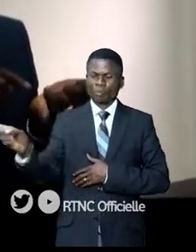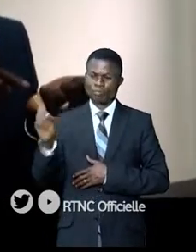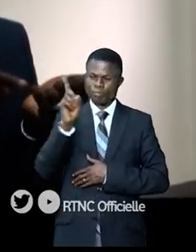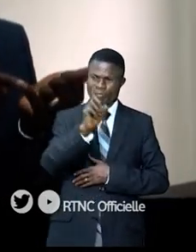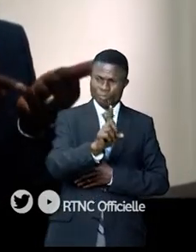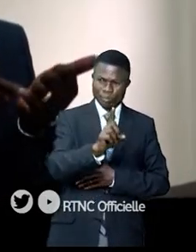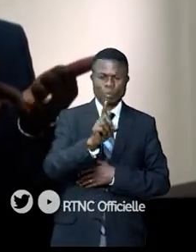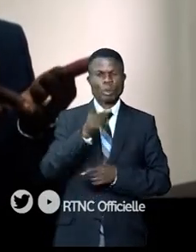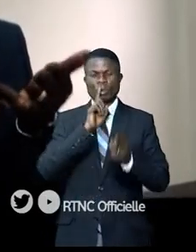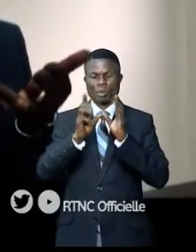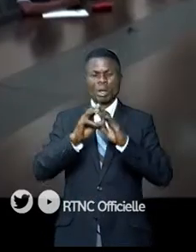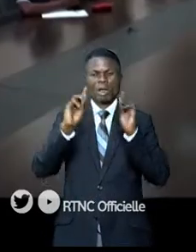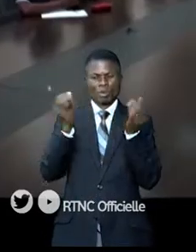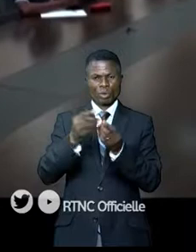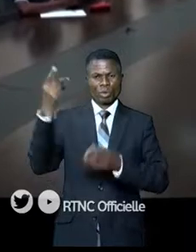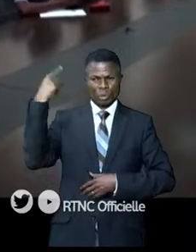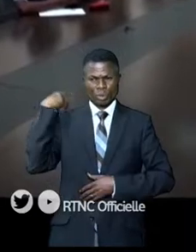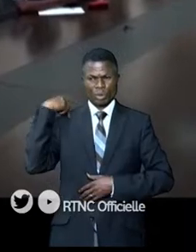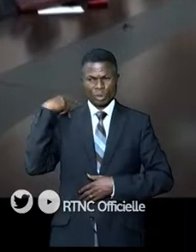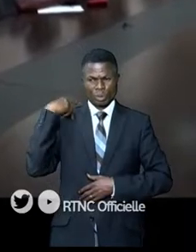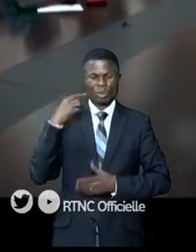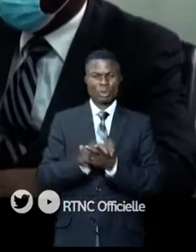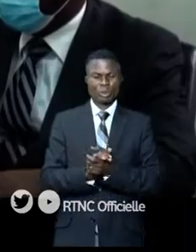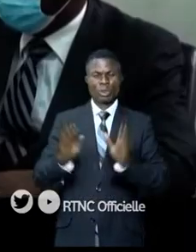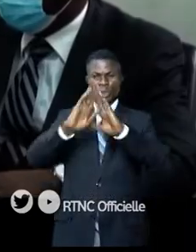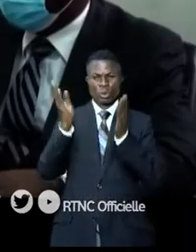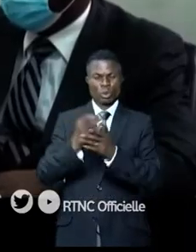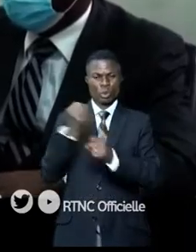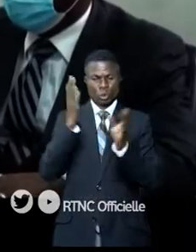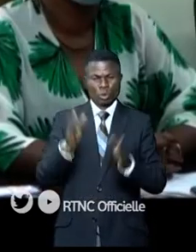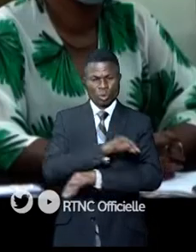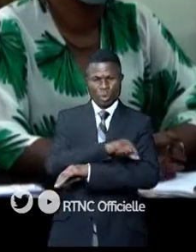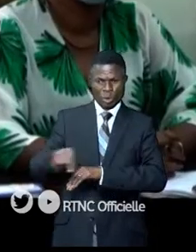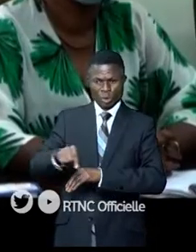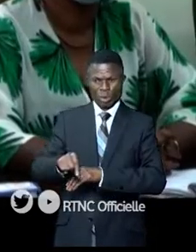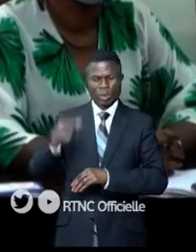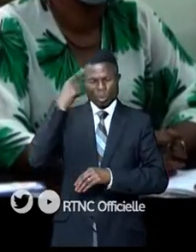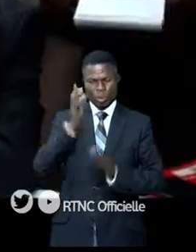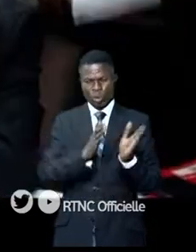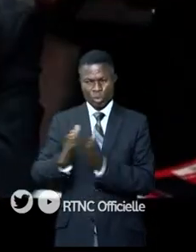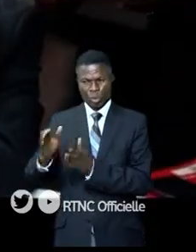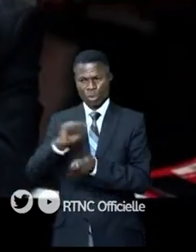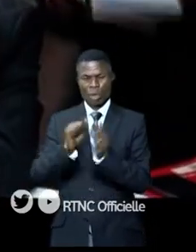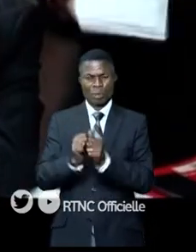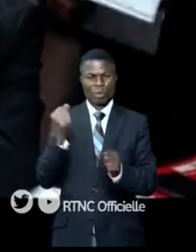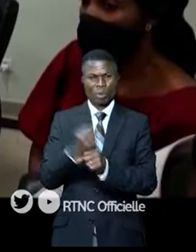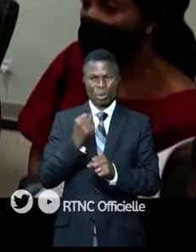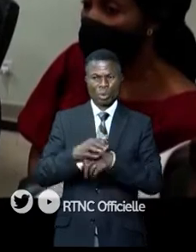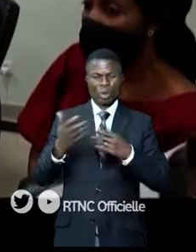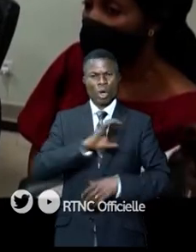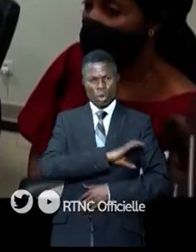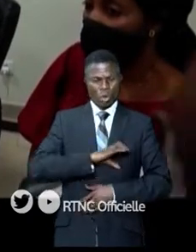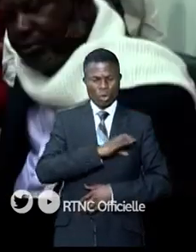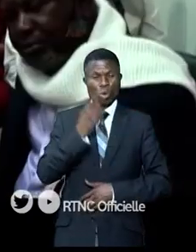fait l'entame de ses activités journalières par la réunion avec tous les personnels de son cabinet pour les recadrages sur le fonctionnement et les